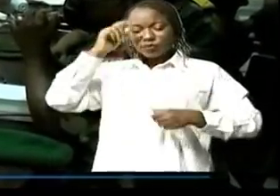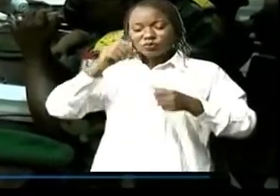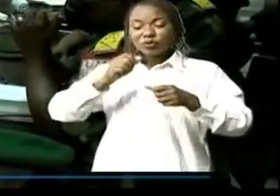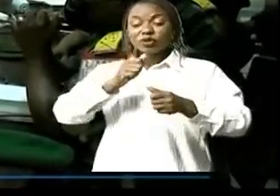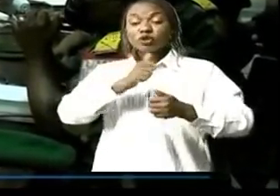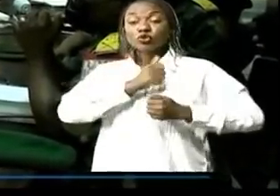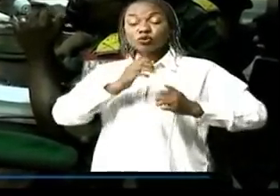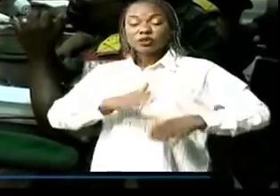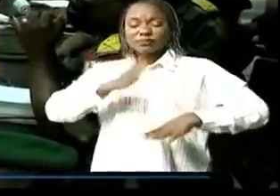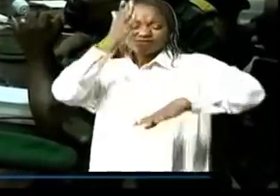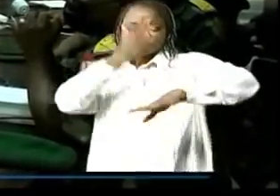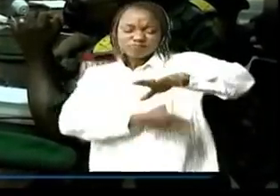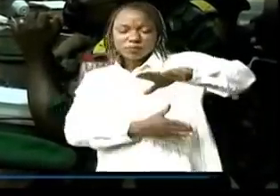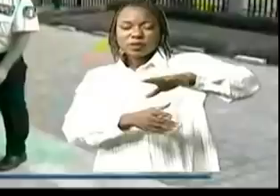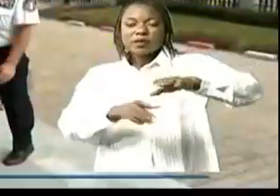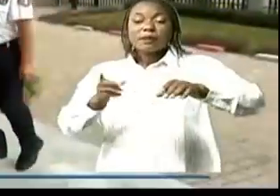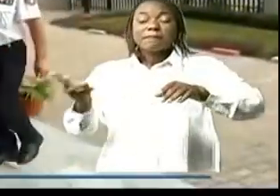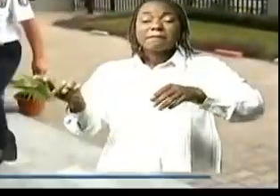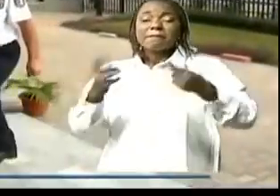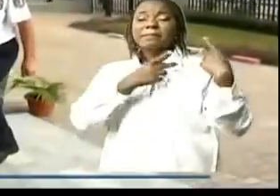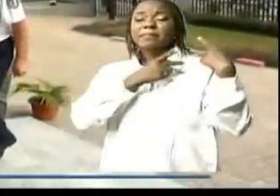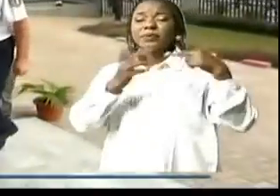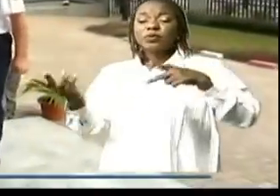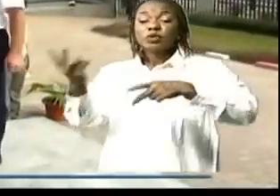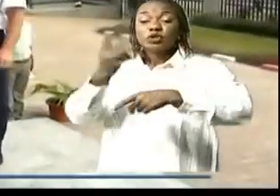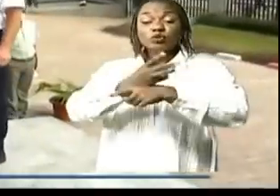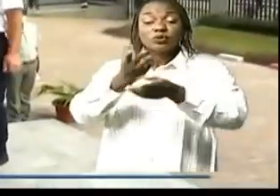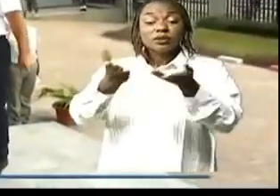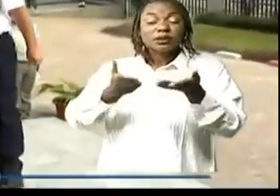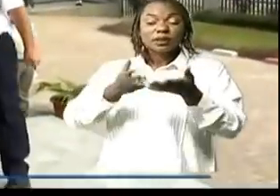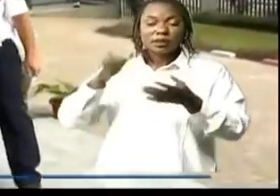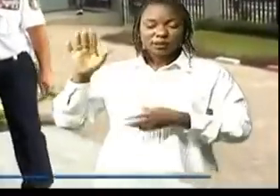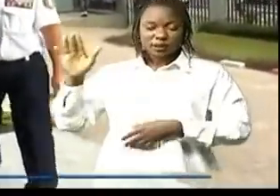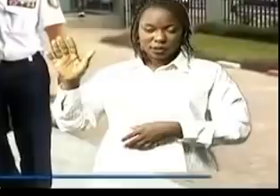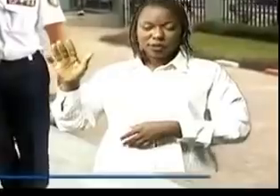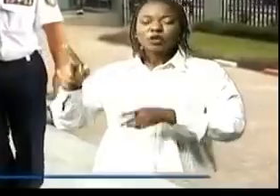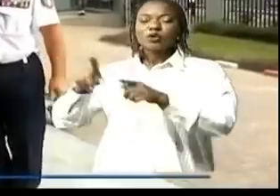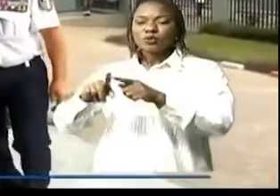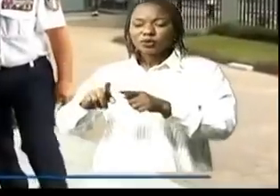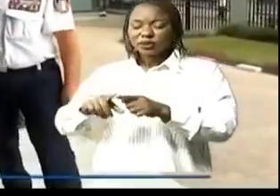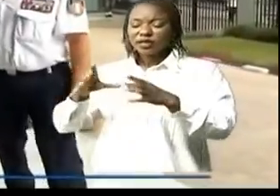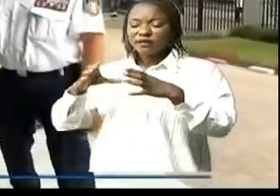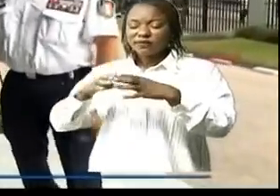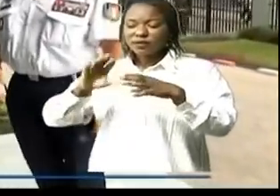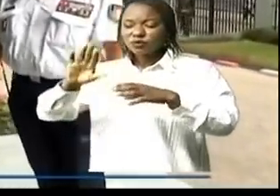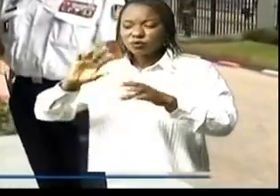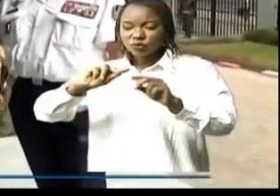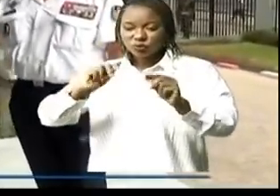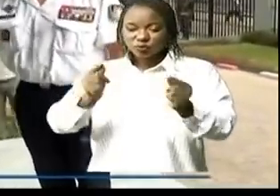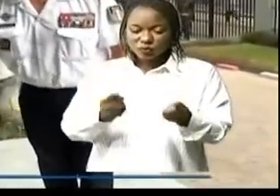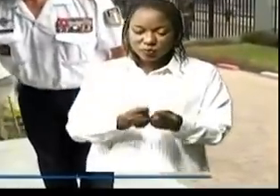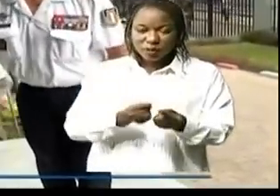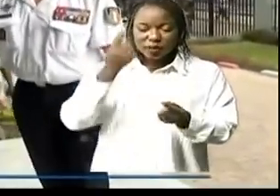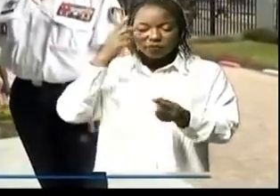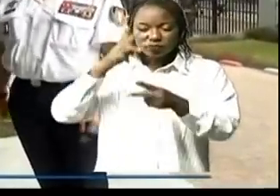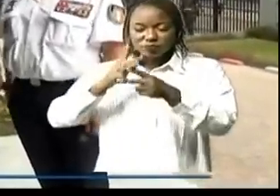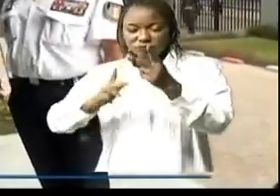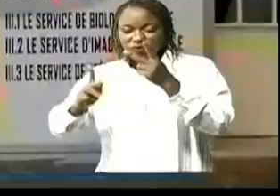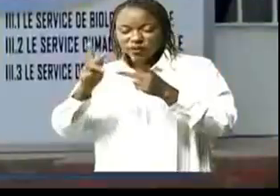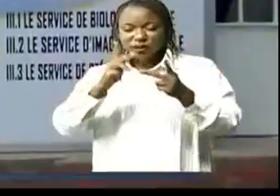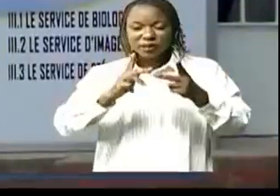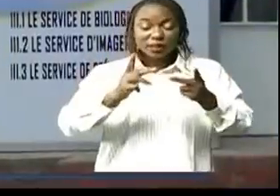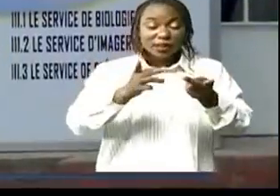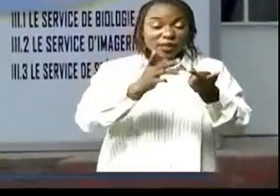son séjour de 3 jours à Kinshasa, le général médecin Alain Puy-Dupin et sa délégation ont visité l'état-major du corps de santé